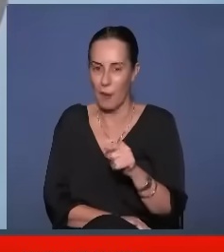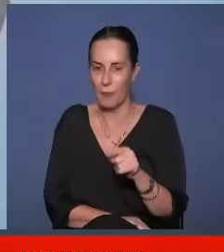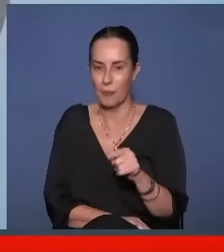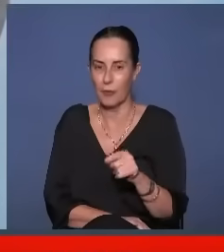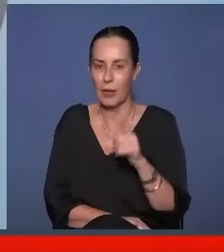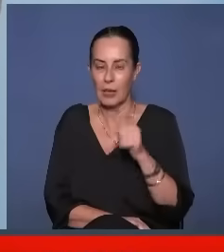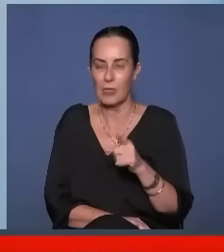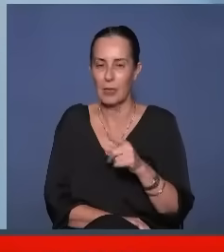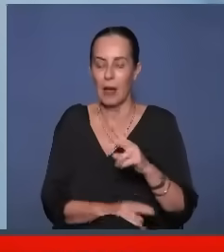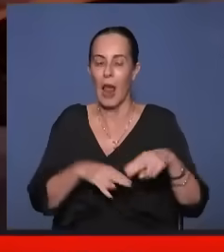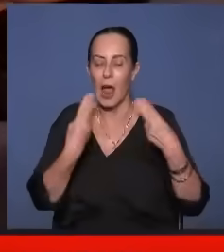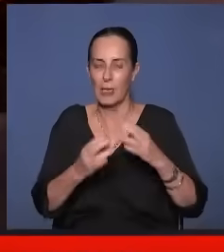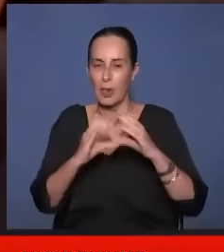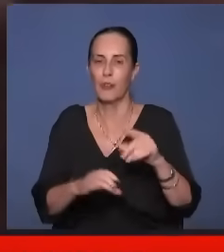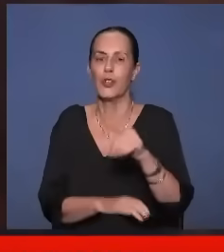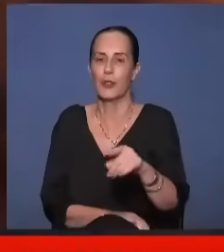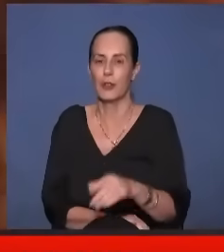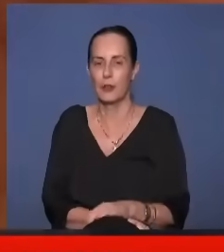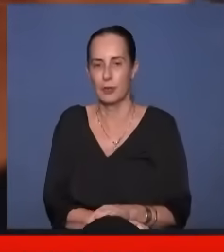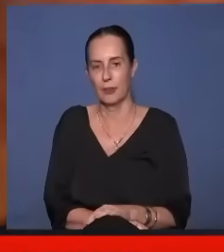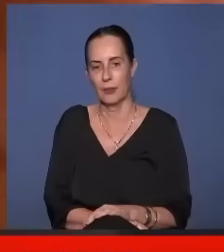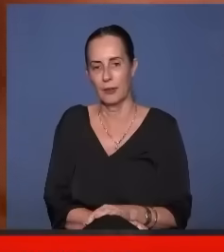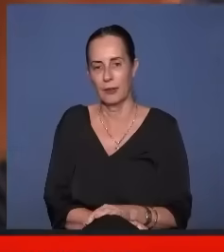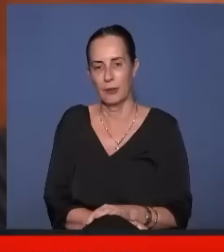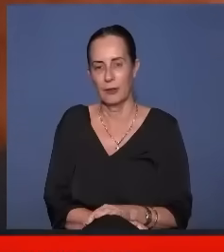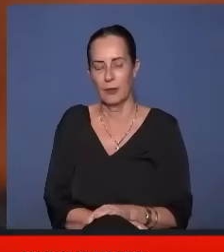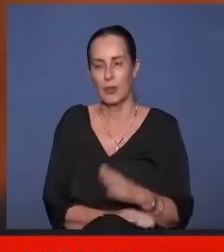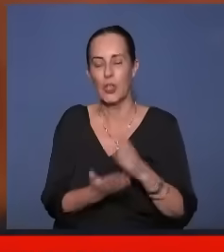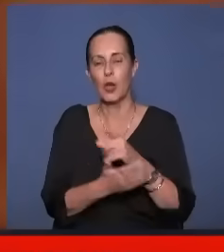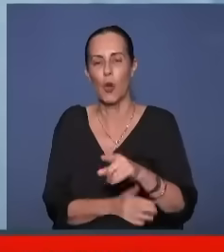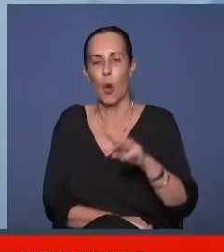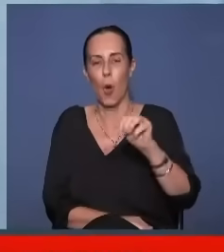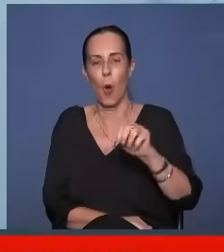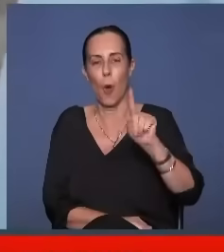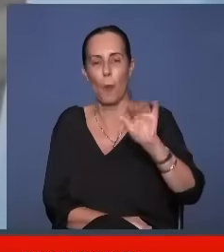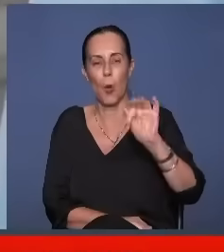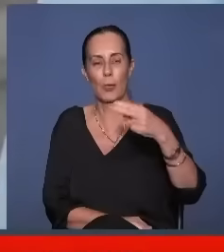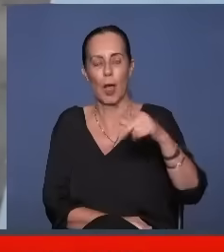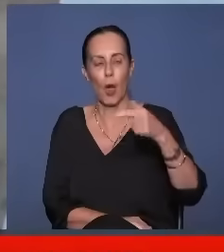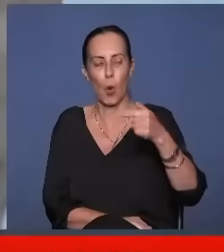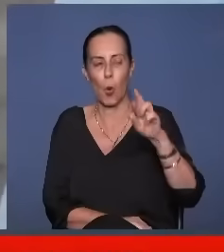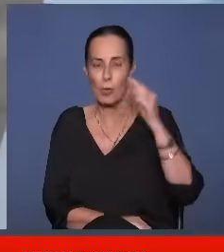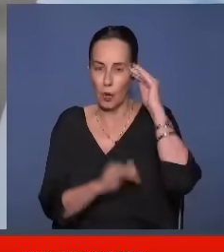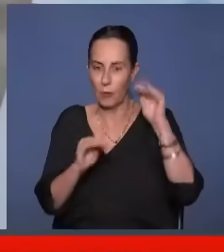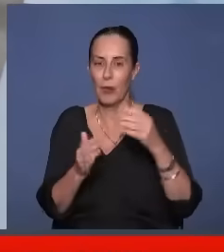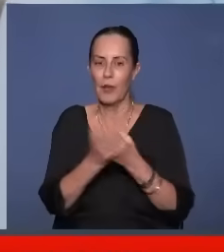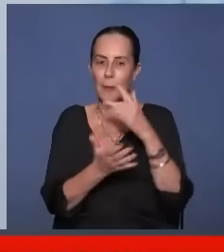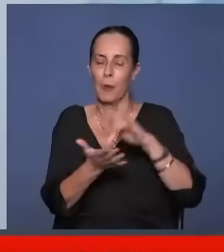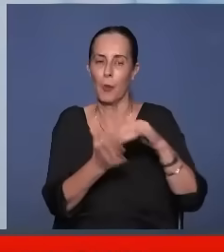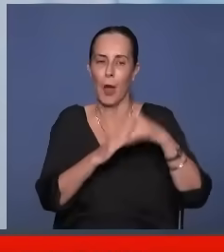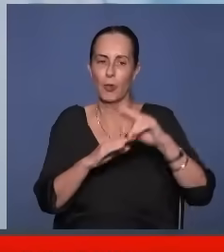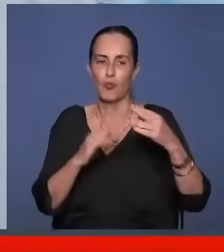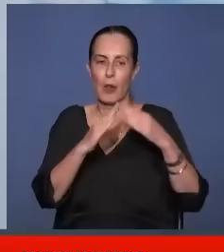צריך לחדש את הציר הזה שקבע אותו מוטה גור, זכרונו לברכה, ולהקים את היישובים האלה